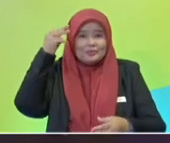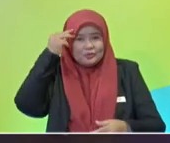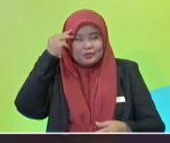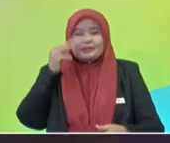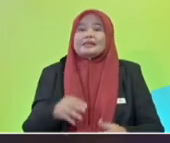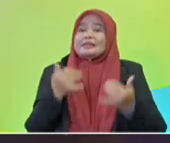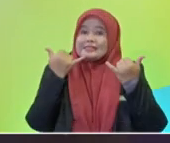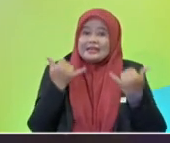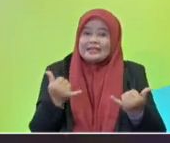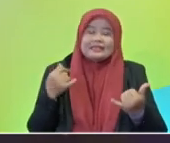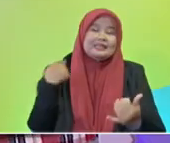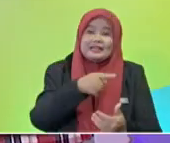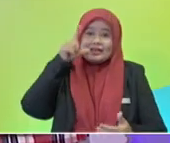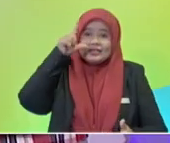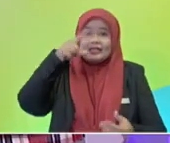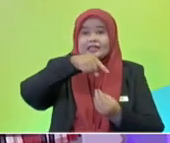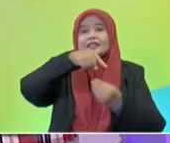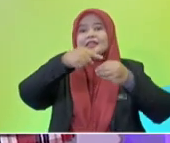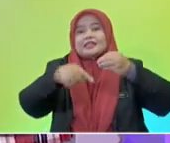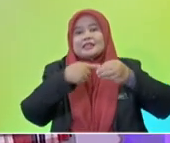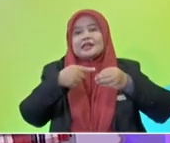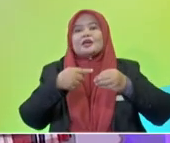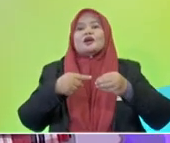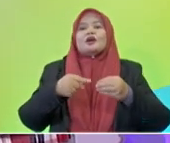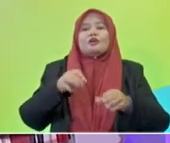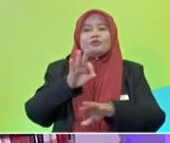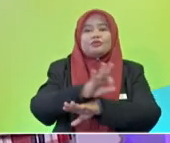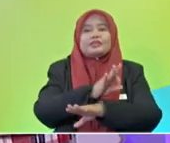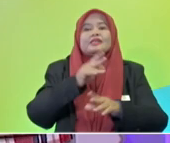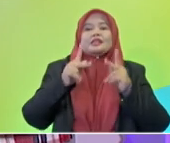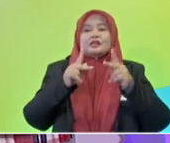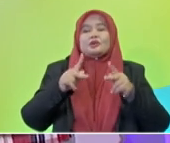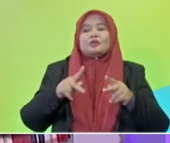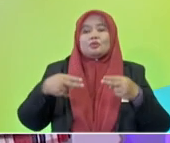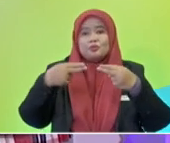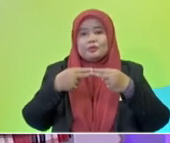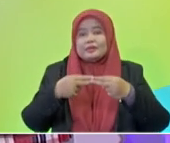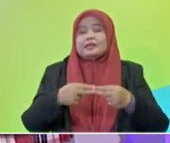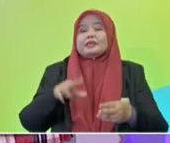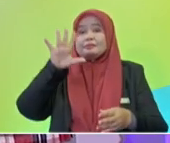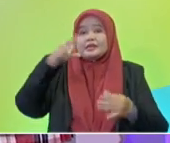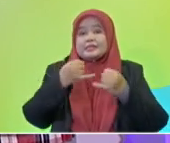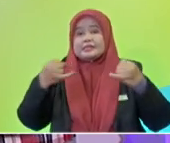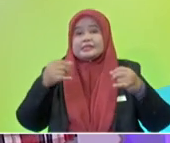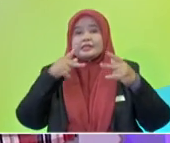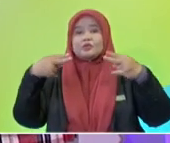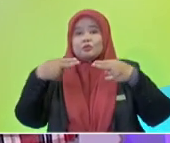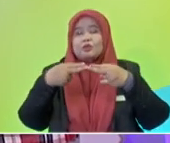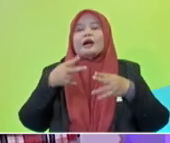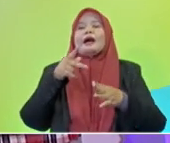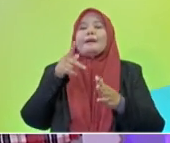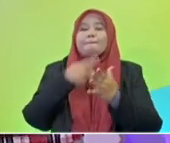hubungcomanyak kita akan kata hubung sebelum ni kita dah lihat lima jenis kata hubung sekarang kita lihat Apa